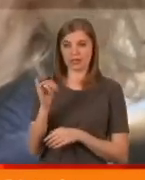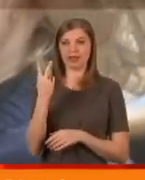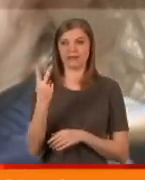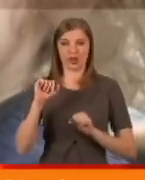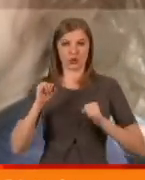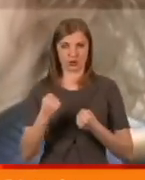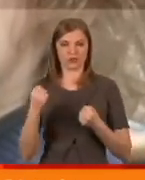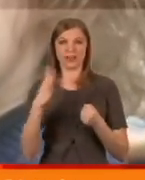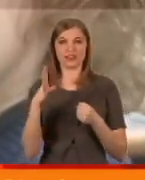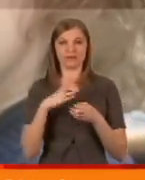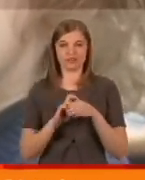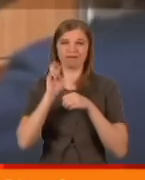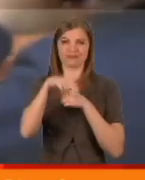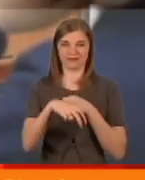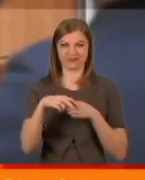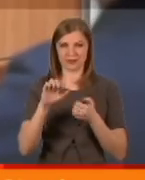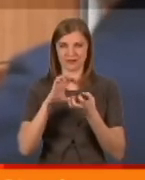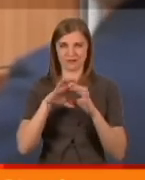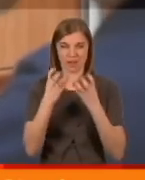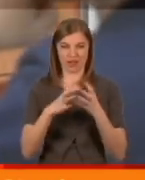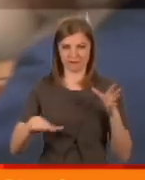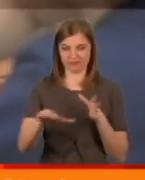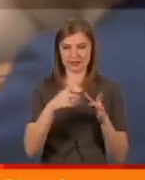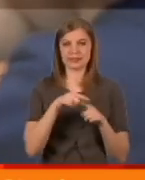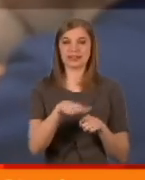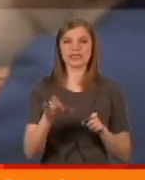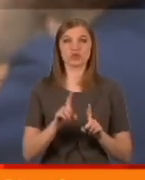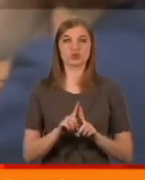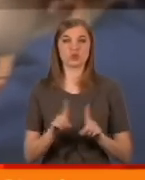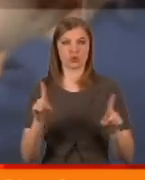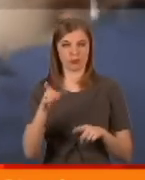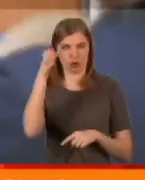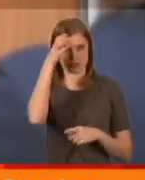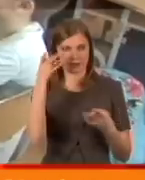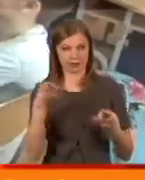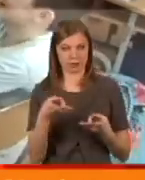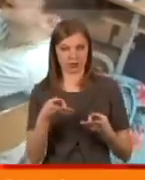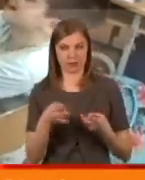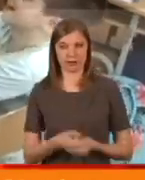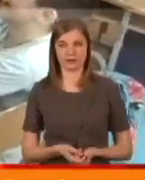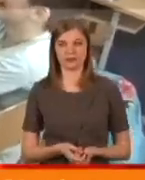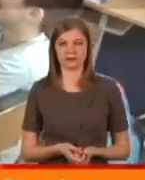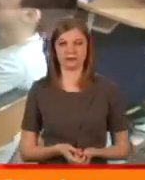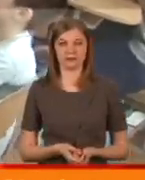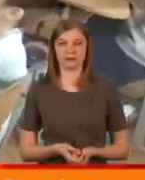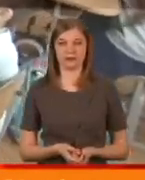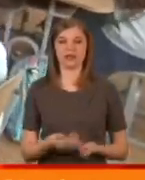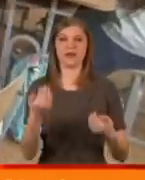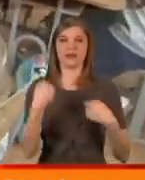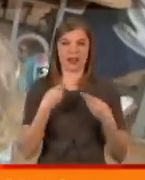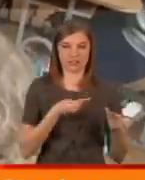двоє друзів що пірнали разом у басейни з м'ячиками це дітки з особливими освітніми потребами я заряджаю